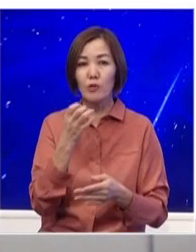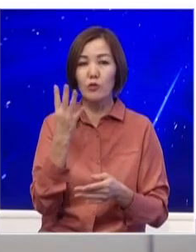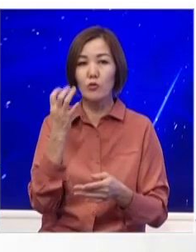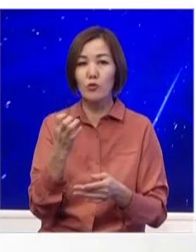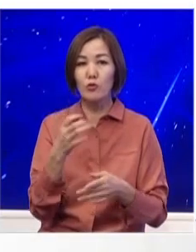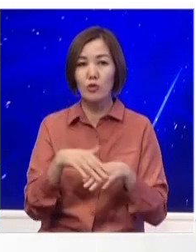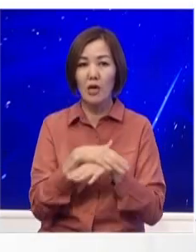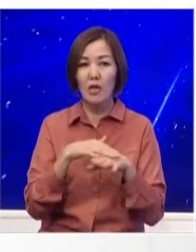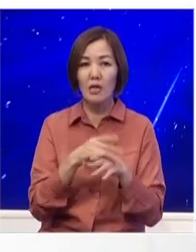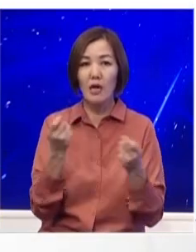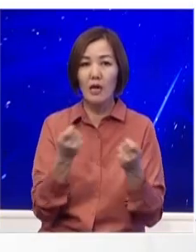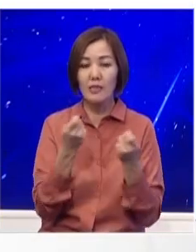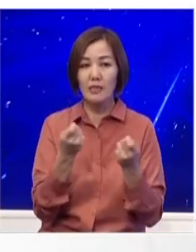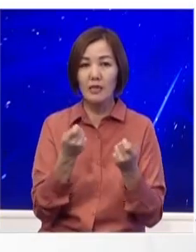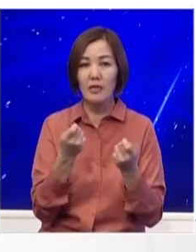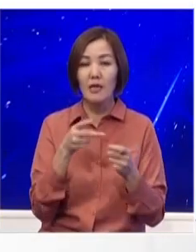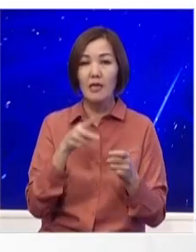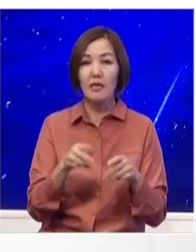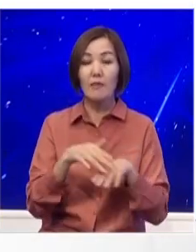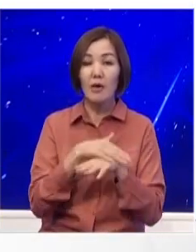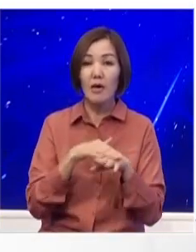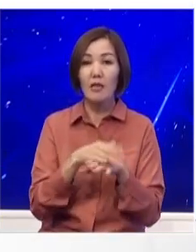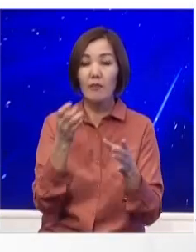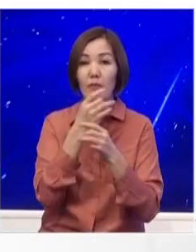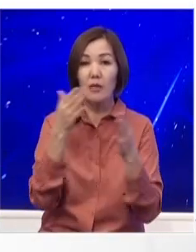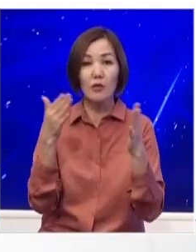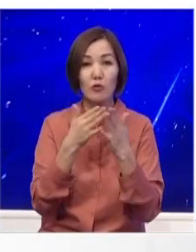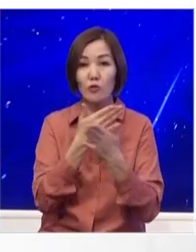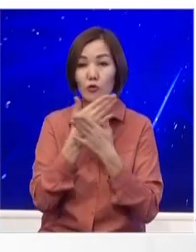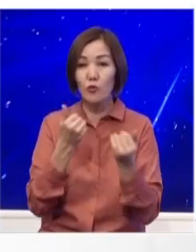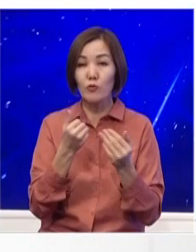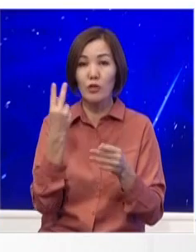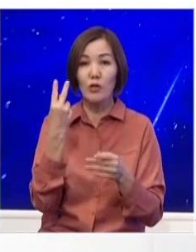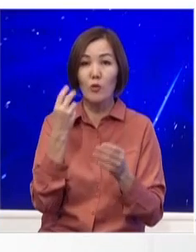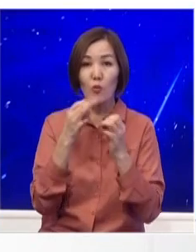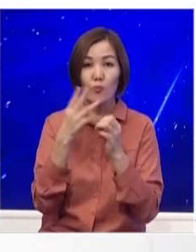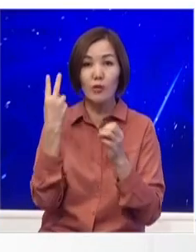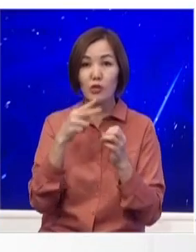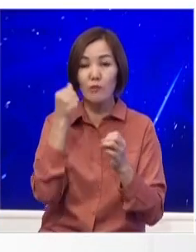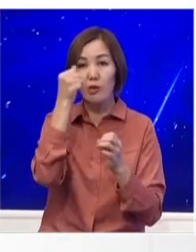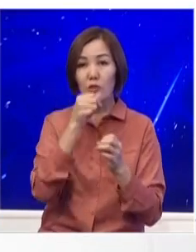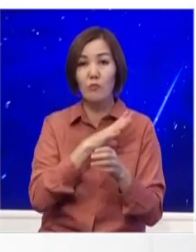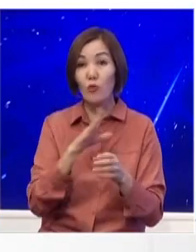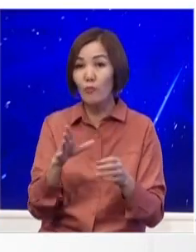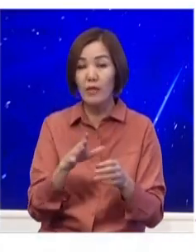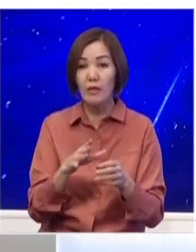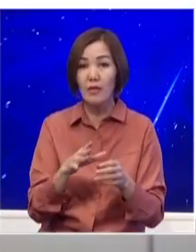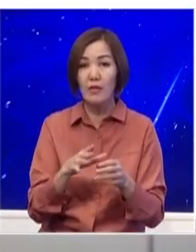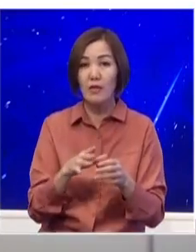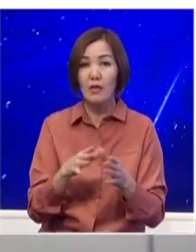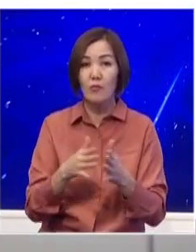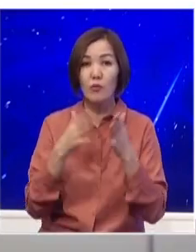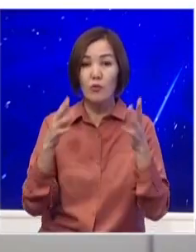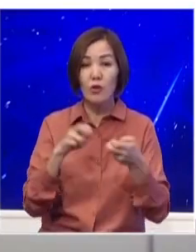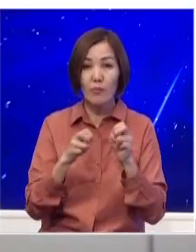халық азайып бара жатса мен түсінер едім. 2000 халқы бар, мәдениет үйінсіз 15-20 жыл тұру болмайды. Бұл үлкен